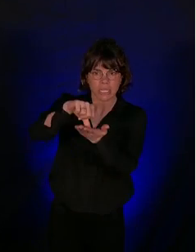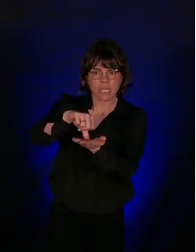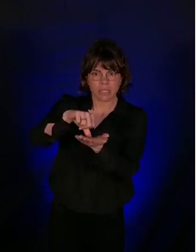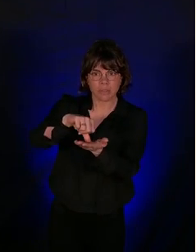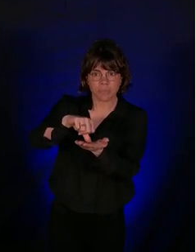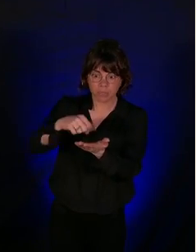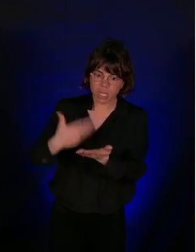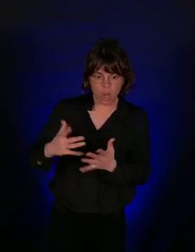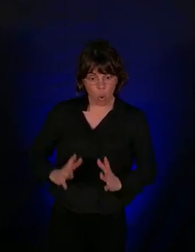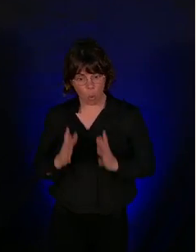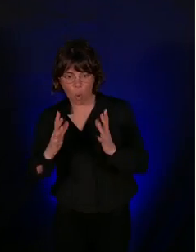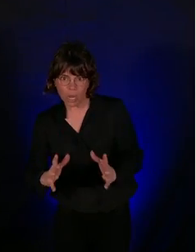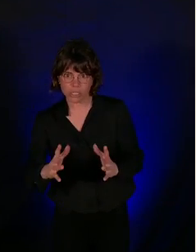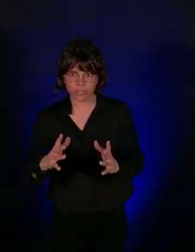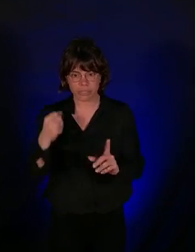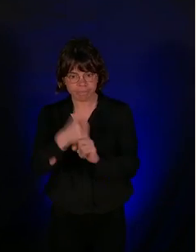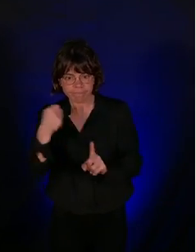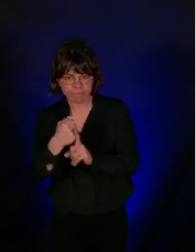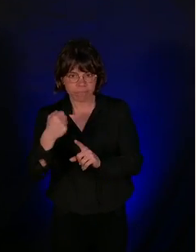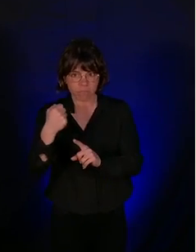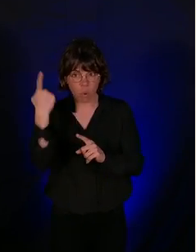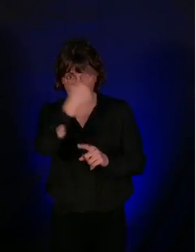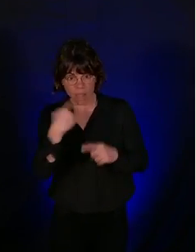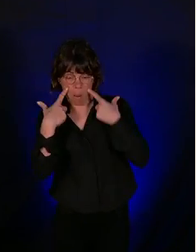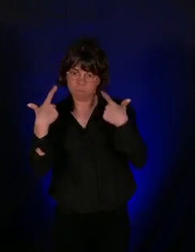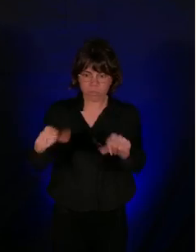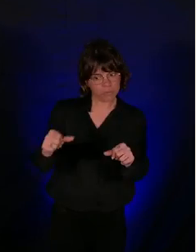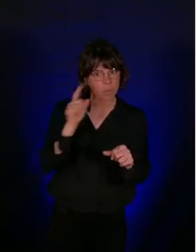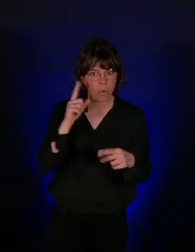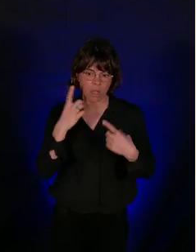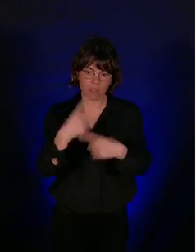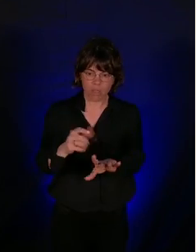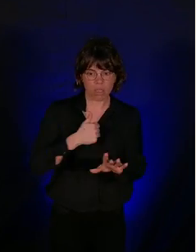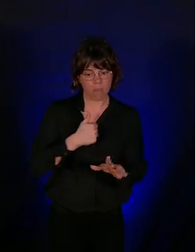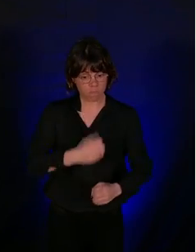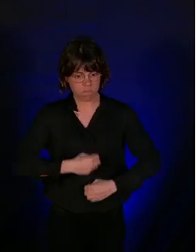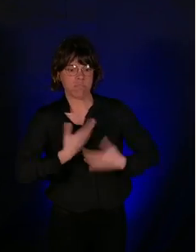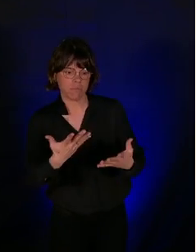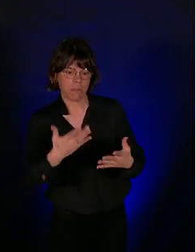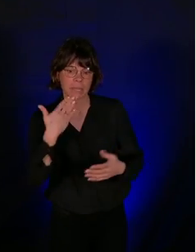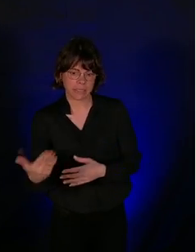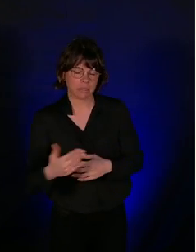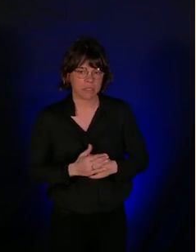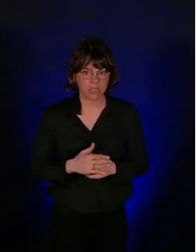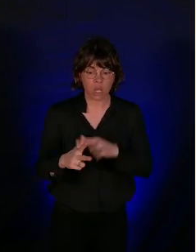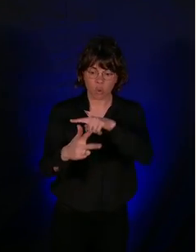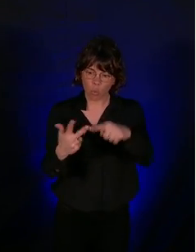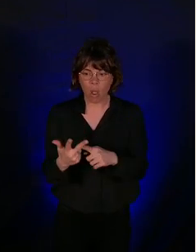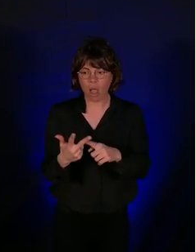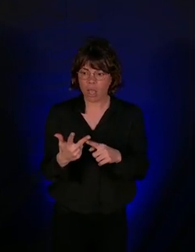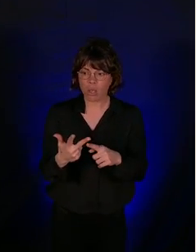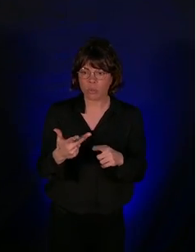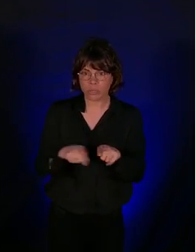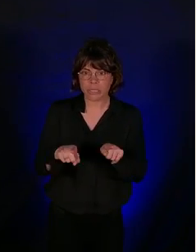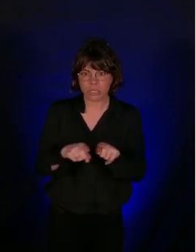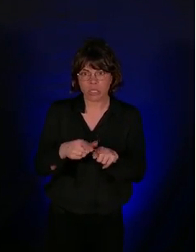encore de témoigner et de militer à visage découvert pour défendre ses droits individuels et collectifs nos trois camarades Kurdes fidane